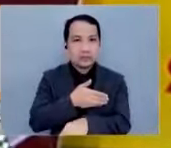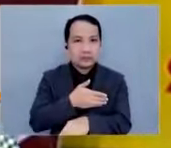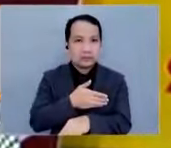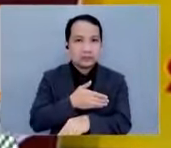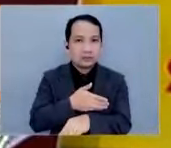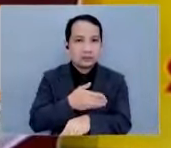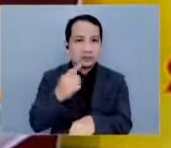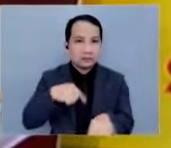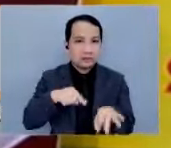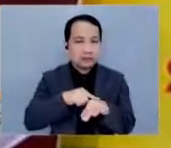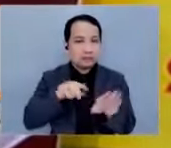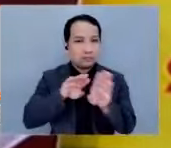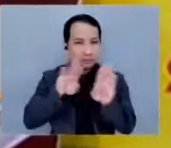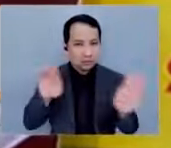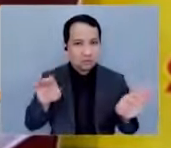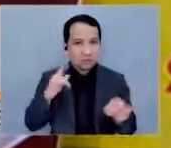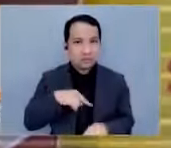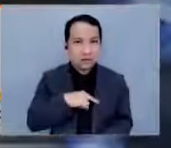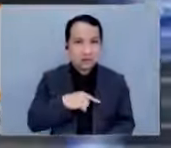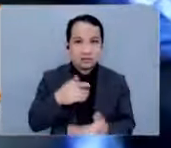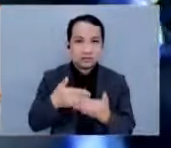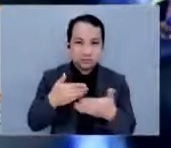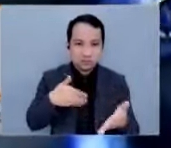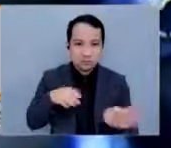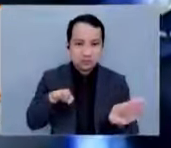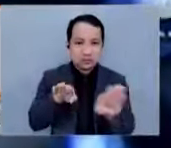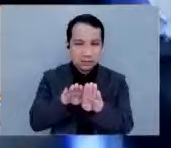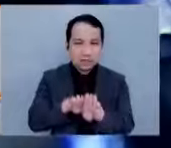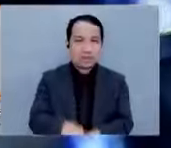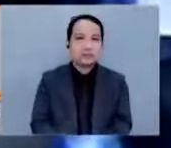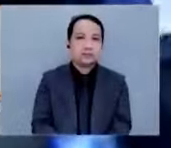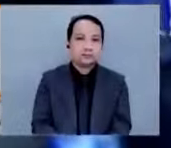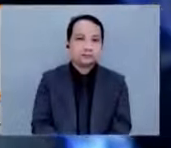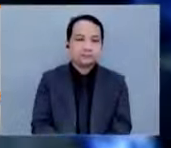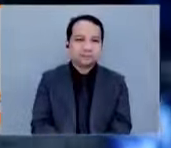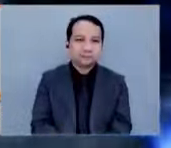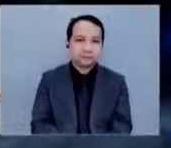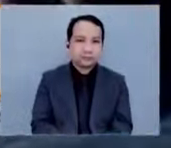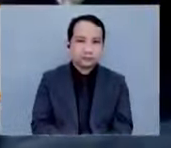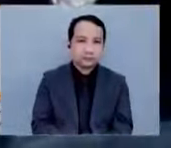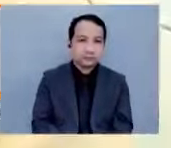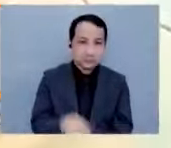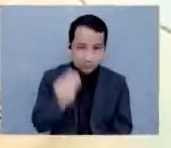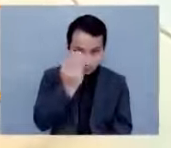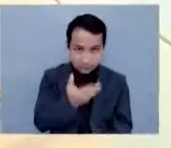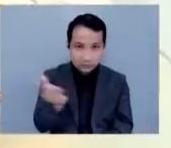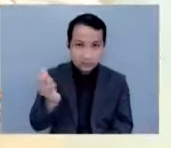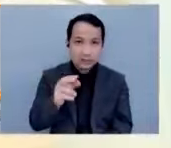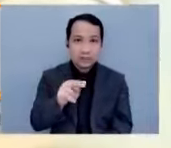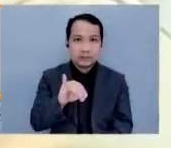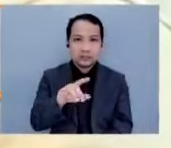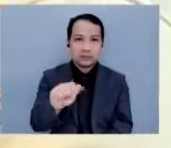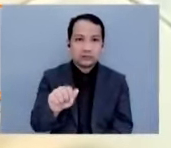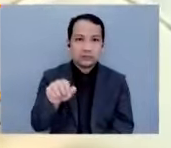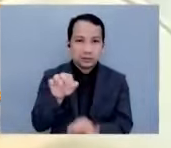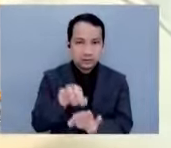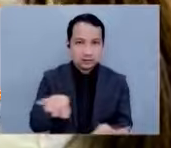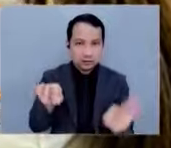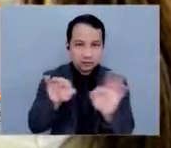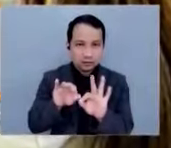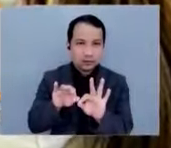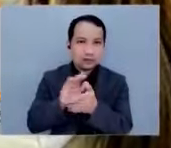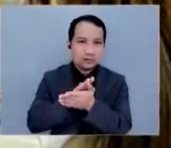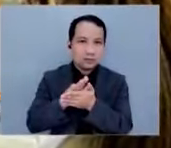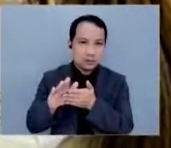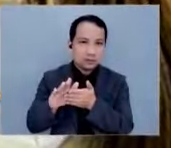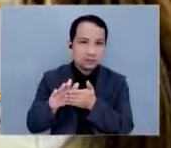bago magbukas, bago magsarado. Para naman sa mga pasahero ng NAIA, importanteng talagang malinis ang